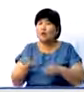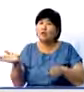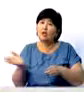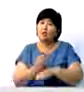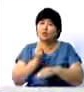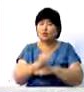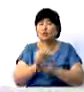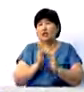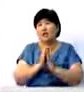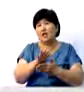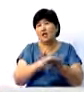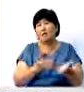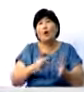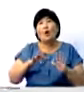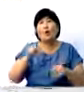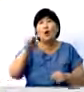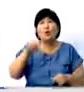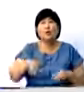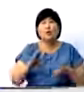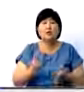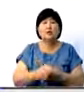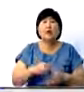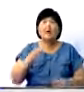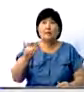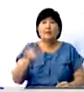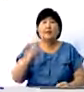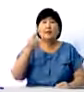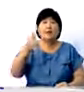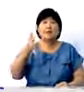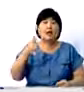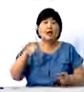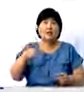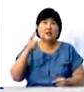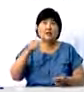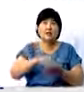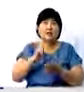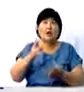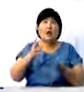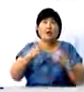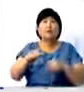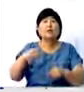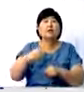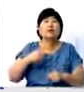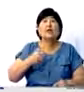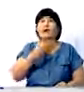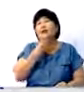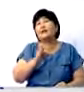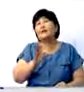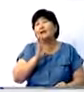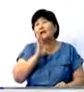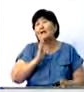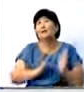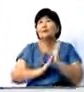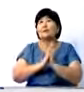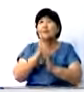етуде. Оқиға дәл осы жерде болған. Дилназ міне бірінші қабаттағы пәтерде тұрған отбасының тұңғышы әп-әдемі қызғалдақтай құлпырып